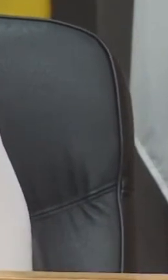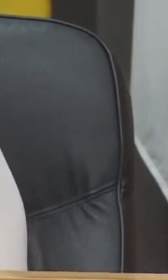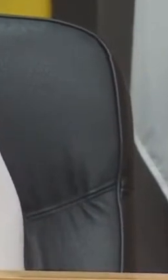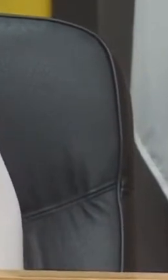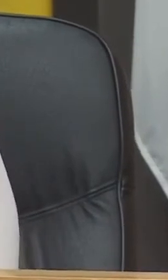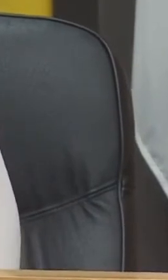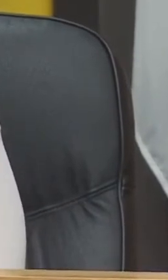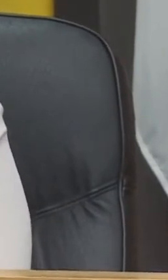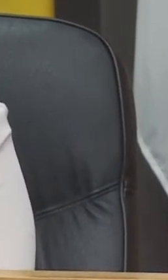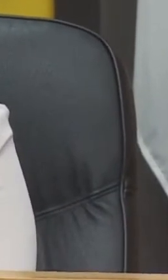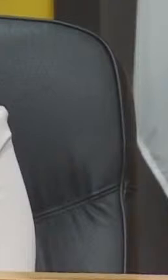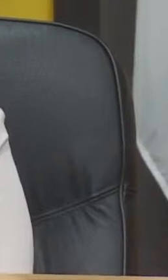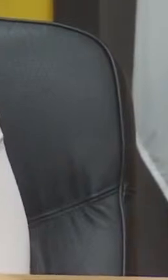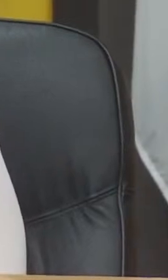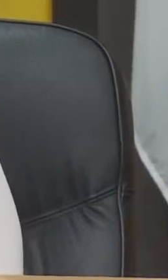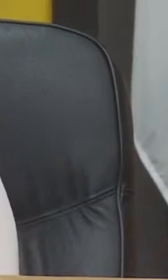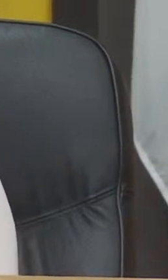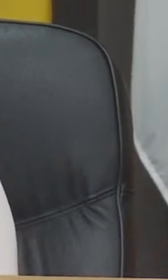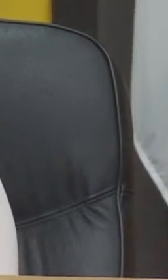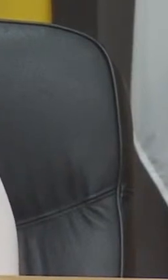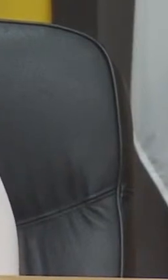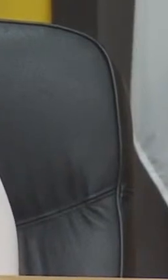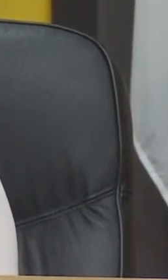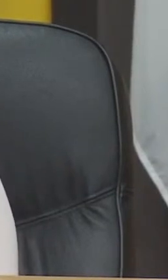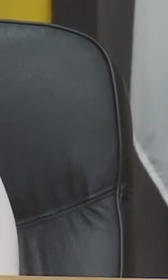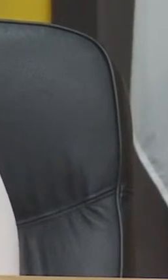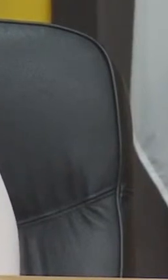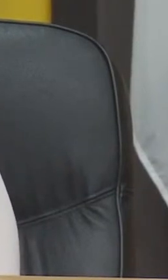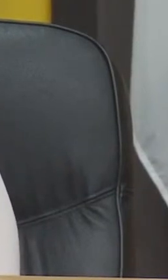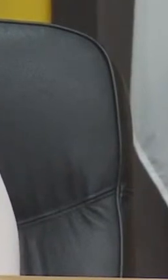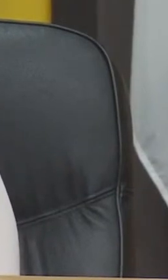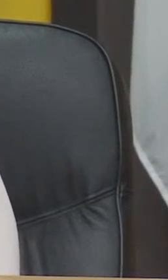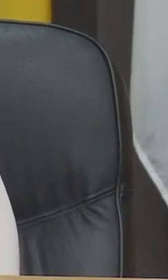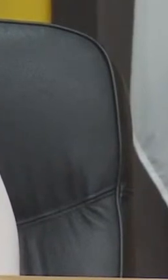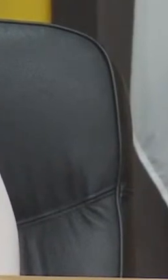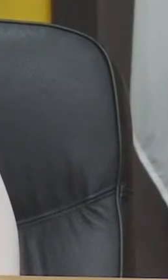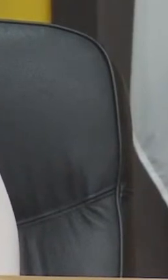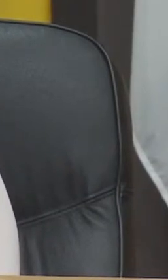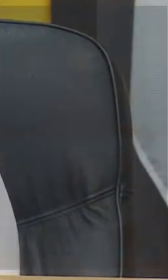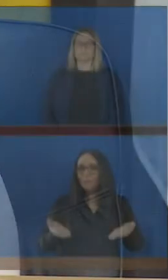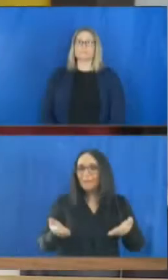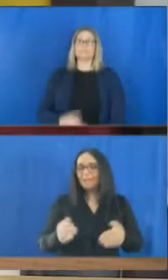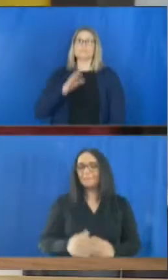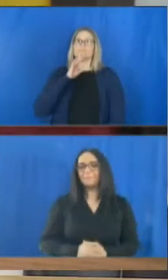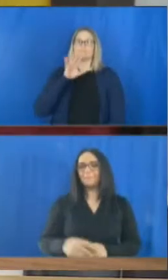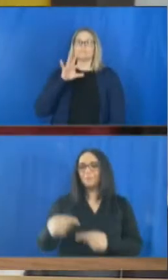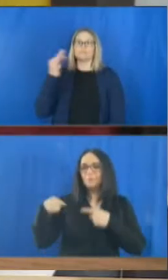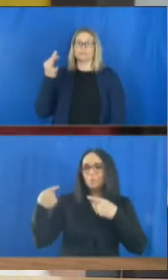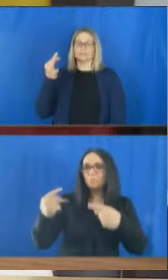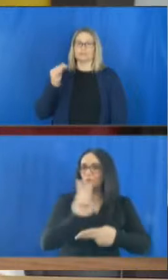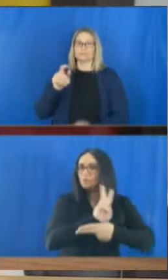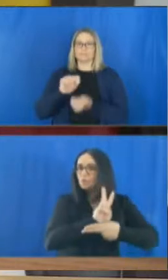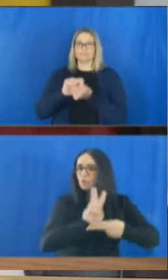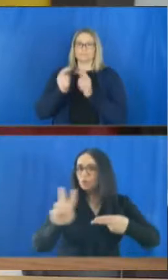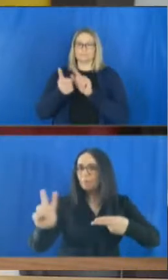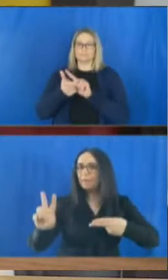Néo-Brunswickois ont fait des sacrifices et ont dû surmonter des épreuves ardues pour le bien de l'ensemble de la